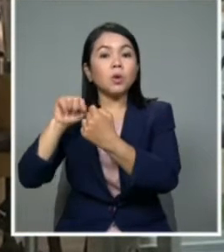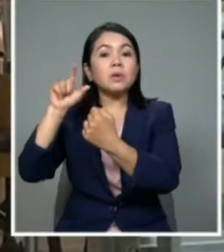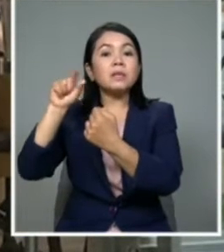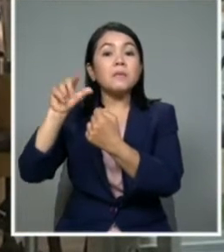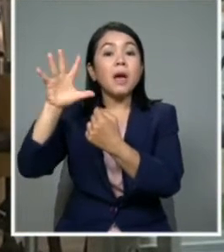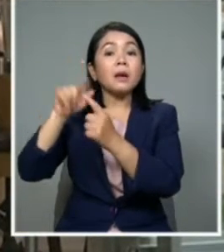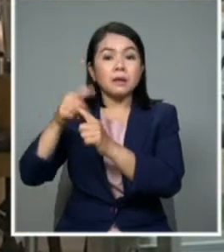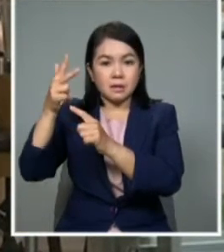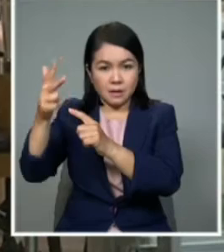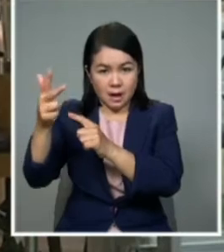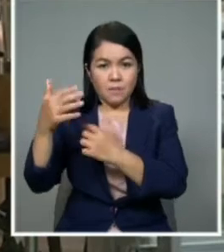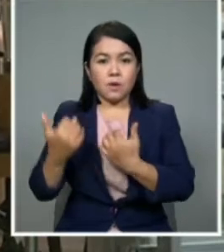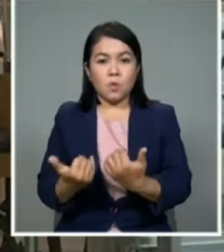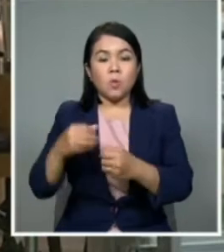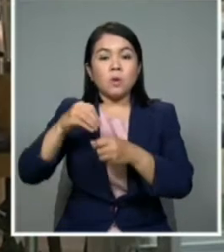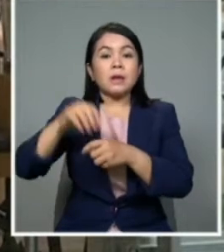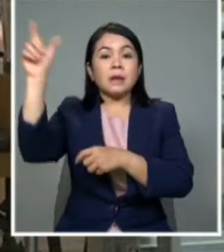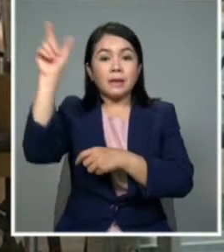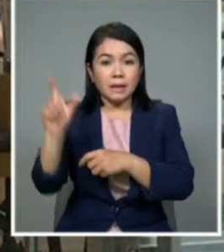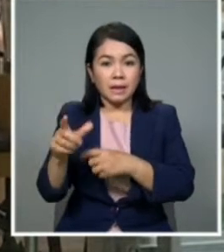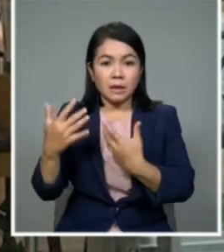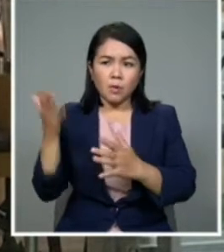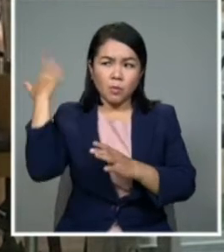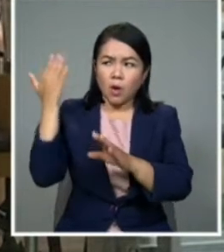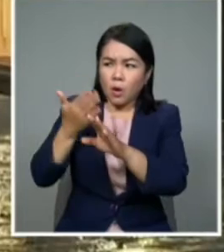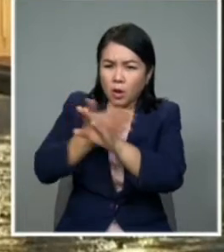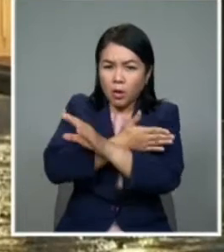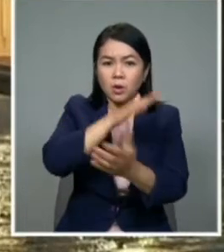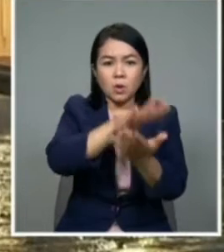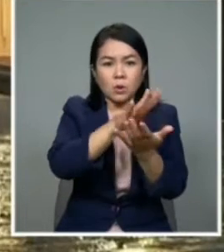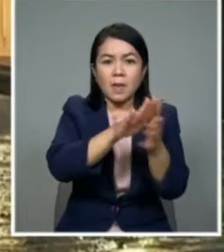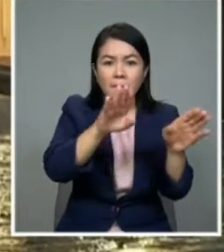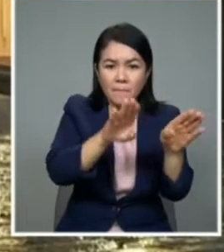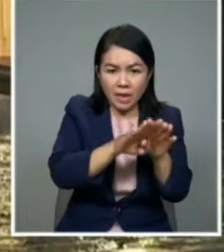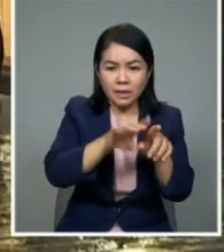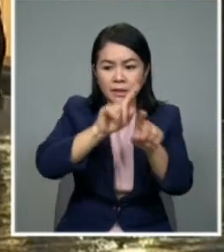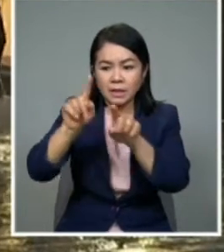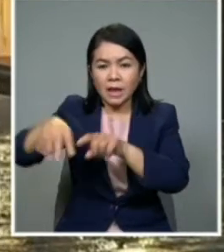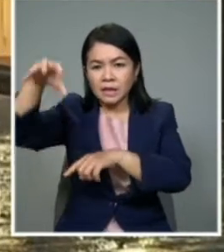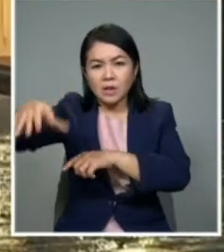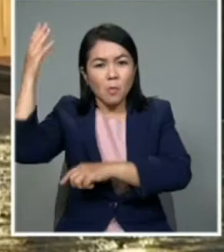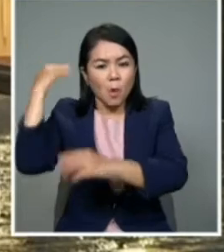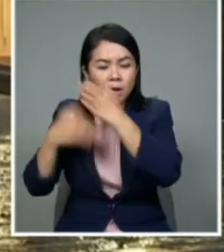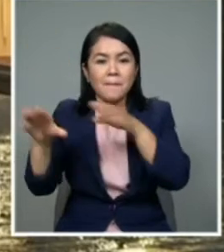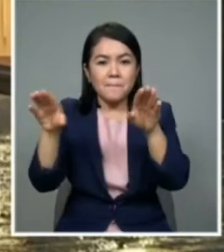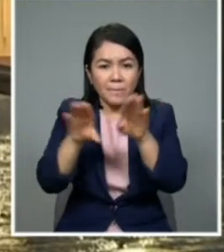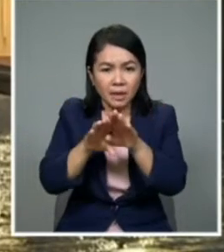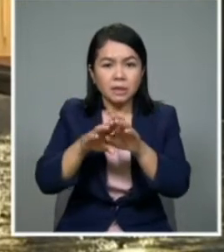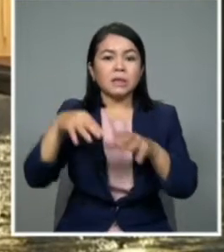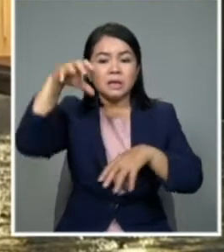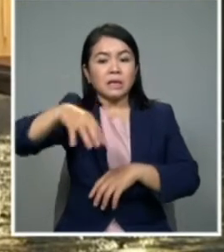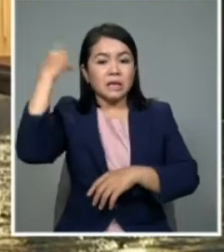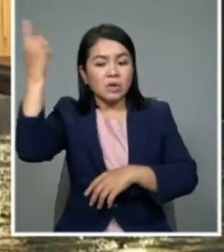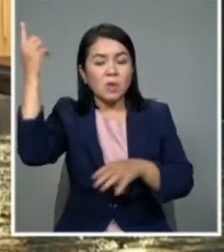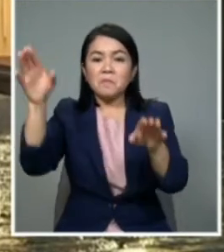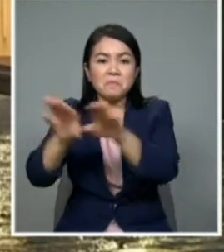มีนาคมนี้นะคะก่อนหน้านี้อิตาลีก็ได้สั่งปิดโรงเรียนยิมเนเซียมพิพิธภัณฑ์ไนท์คลับและสถานที่ต่างๆทั่วประเท